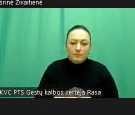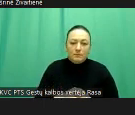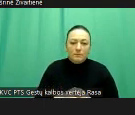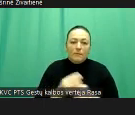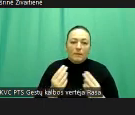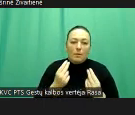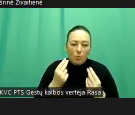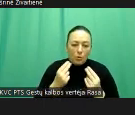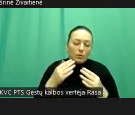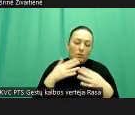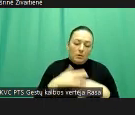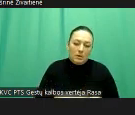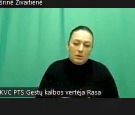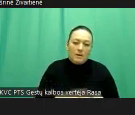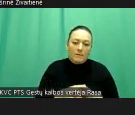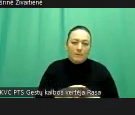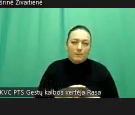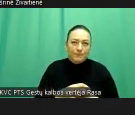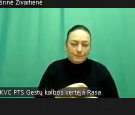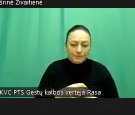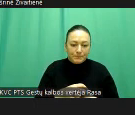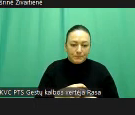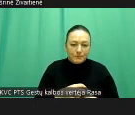dalykų integravimą, tarp dalykiškumą.